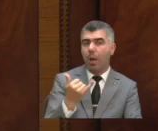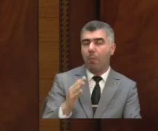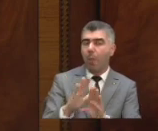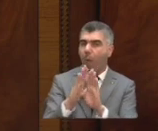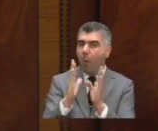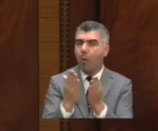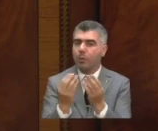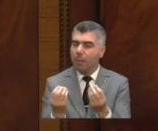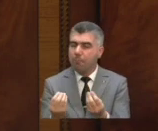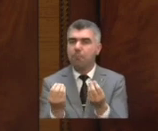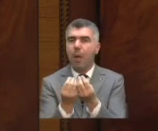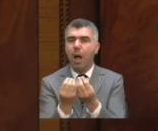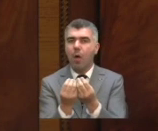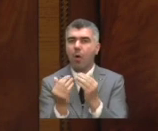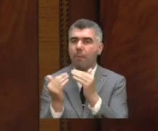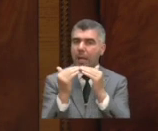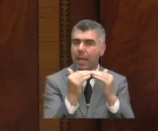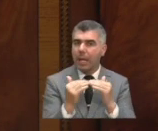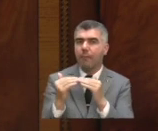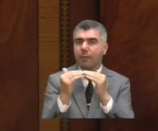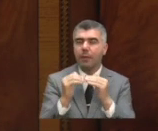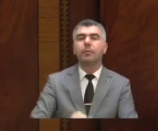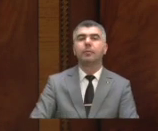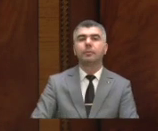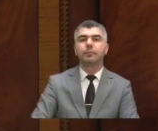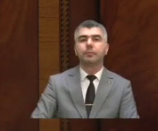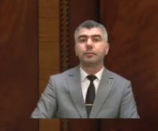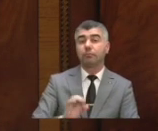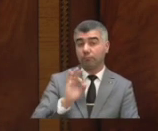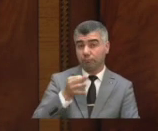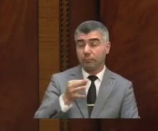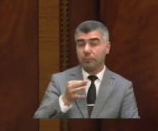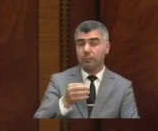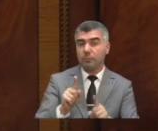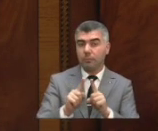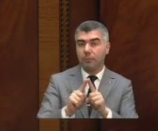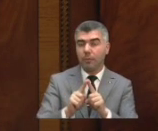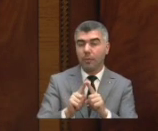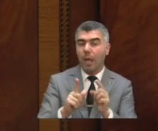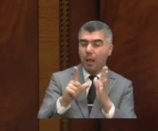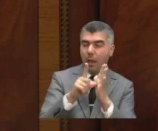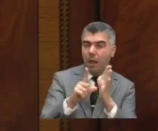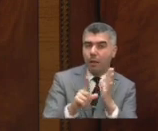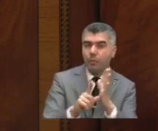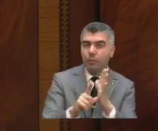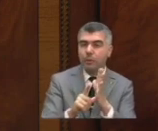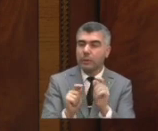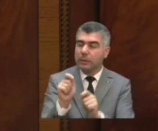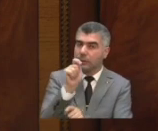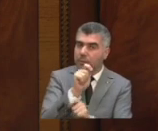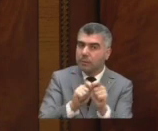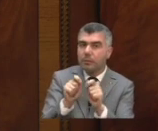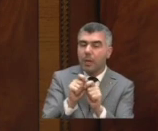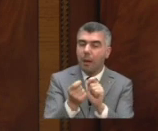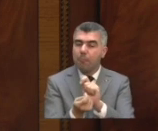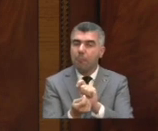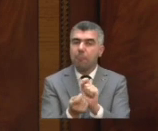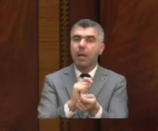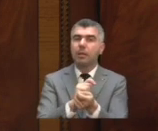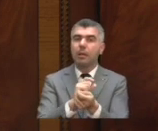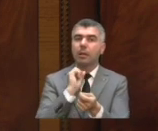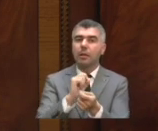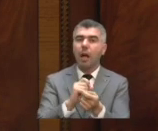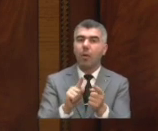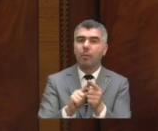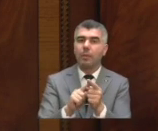مندمجه متكامله تقوم على تعزيز الادار المؤسساتي الذي سيمكن من تكثيف